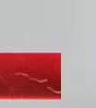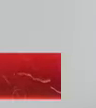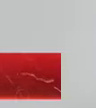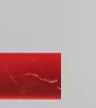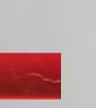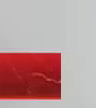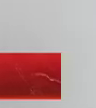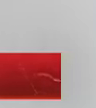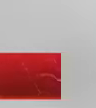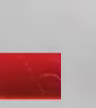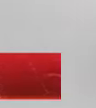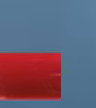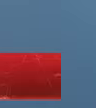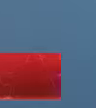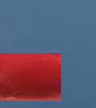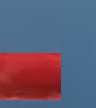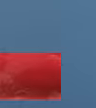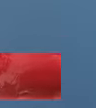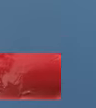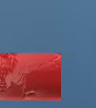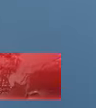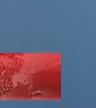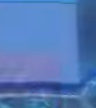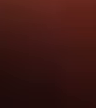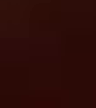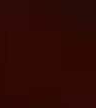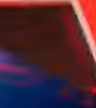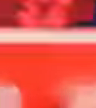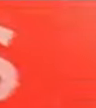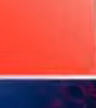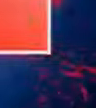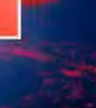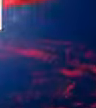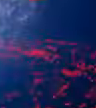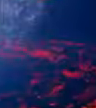Каких еще сюрпризов ждать от аномально снежной зимы?